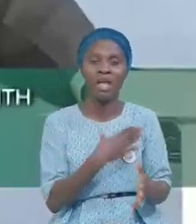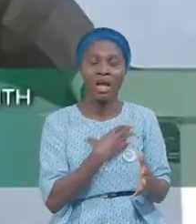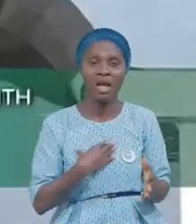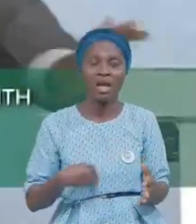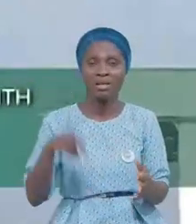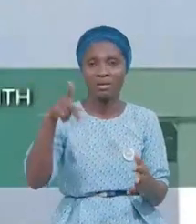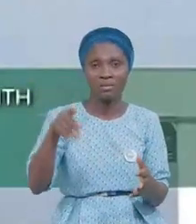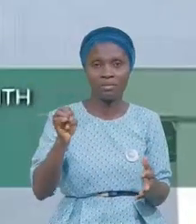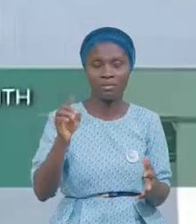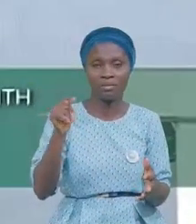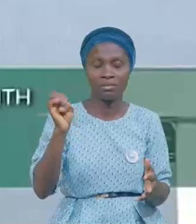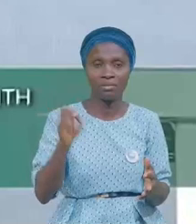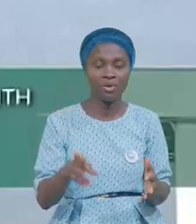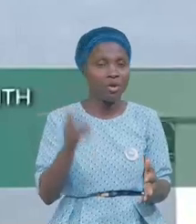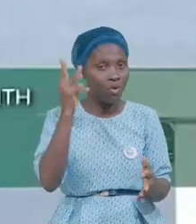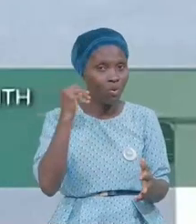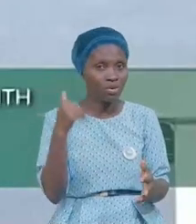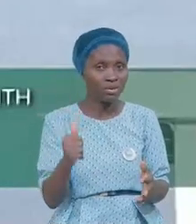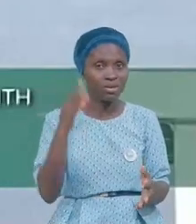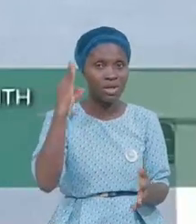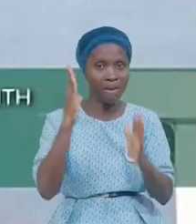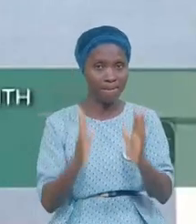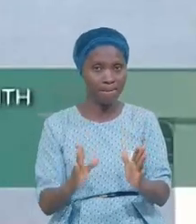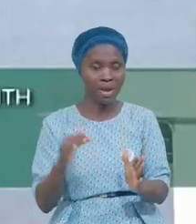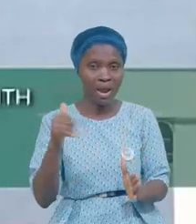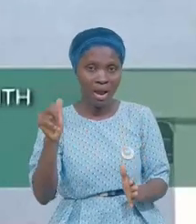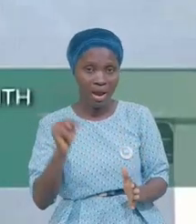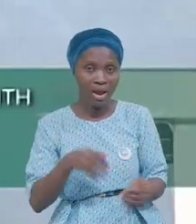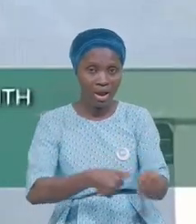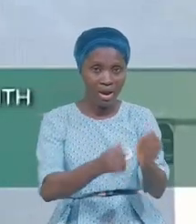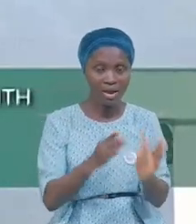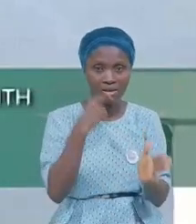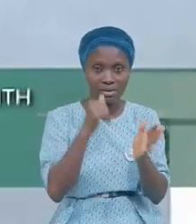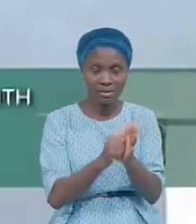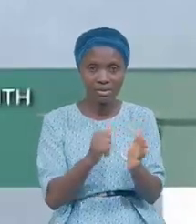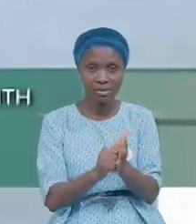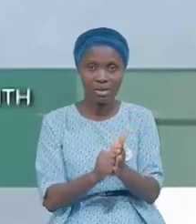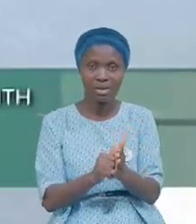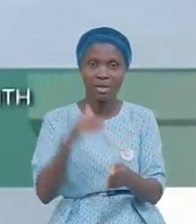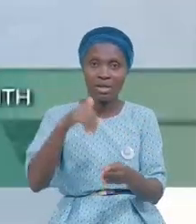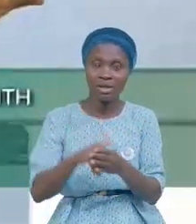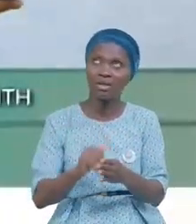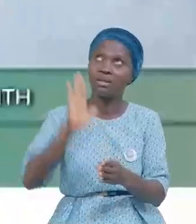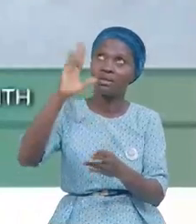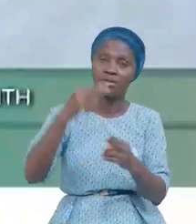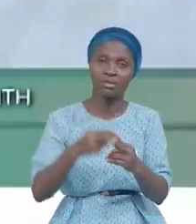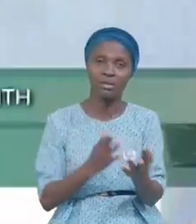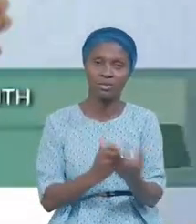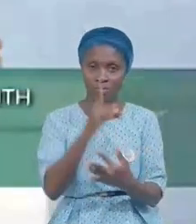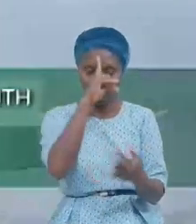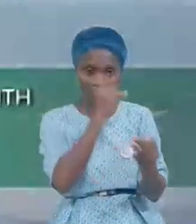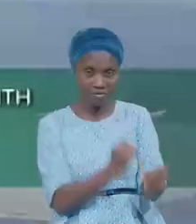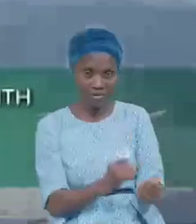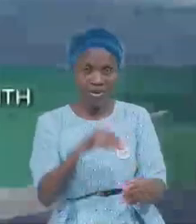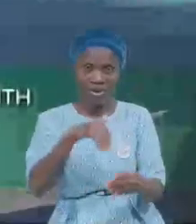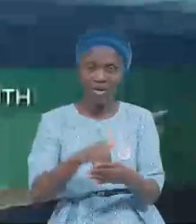ministre, Pierre était un apôtre. Et il dit, c'est par la foi en son nom que son nom a raffermi celui que